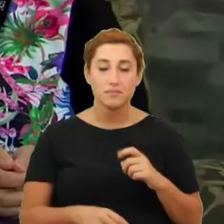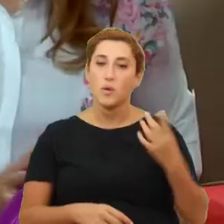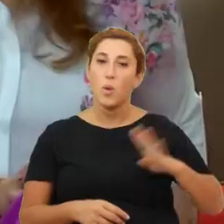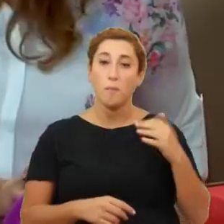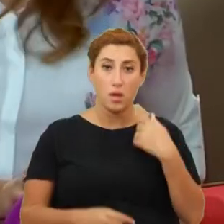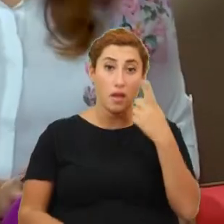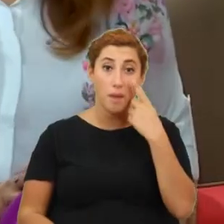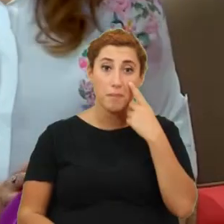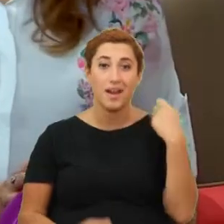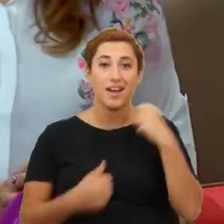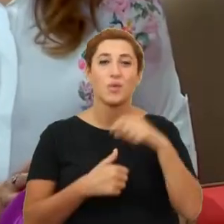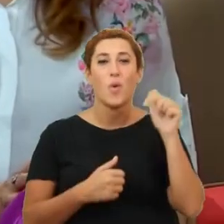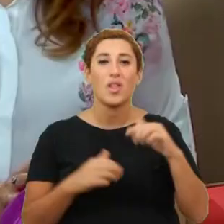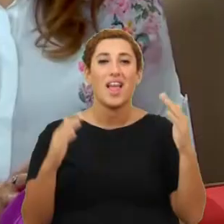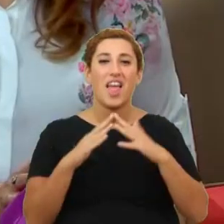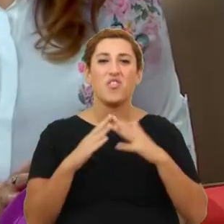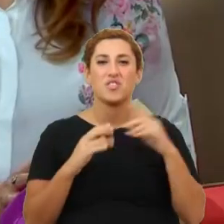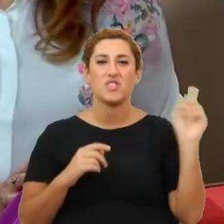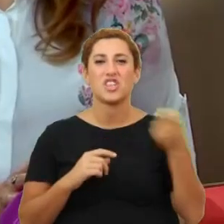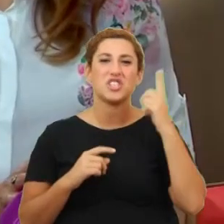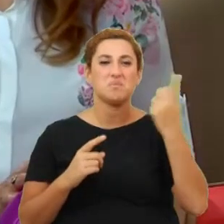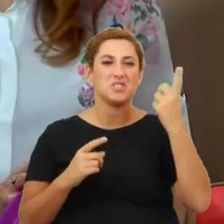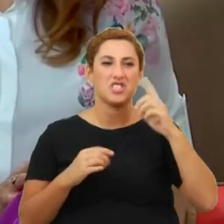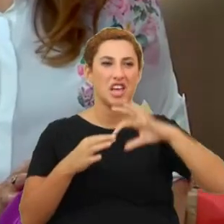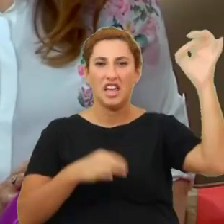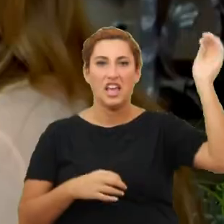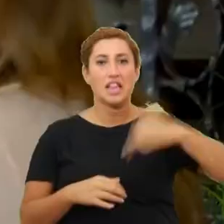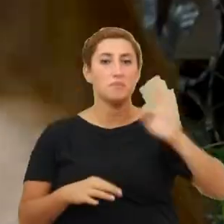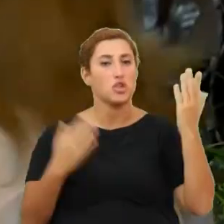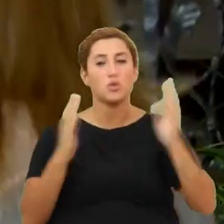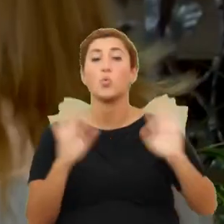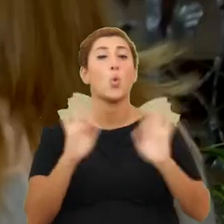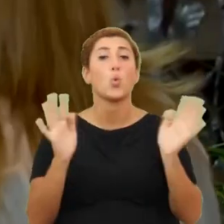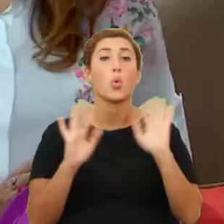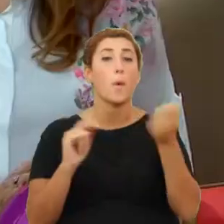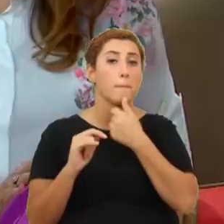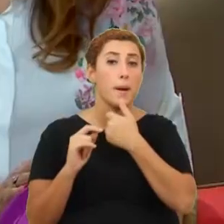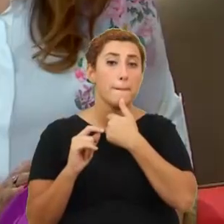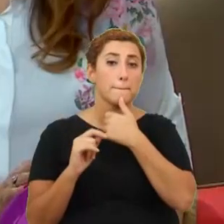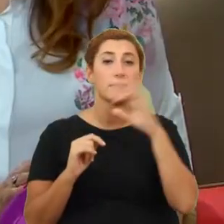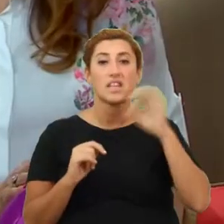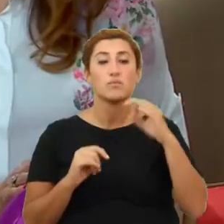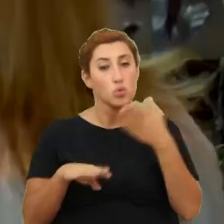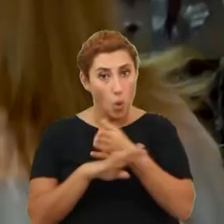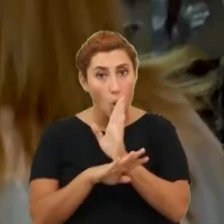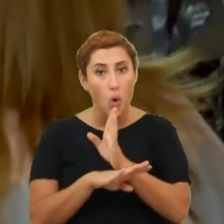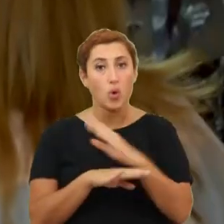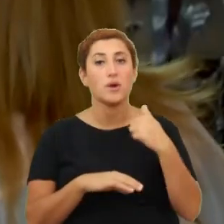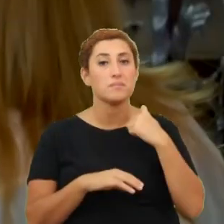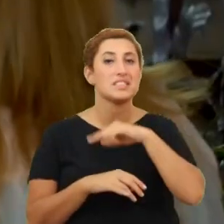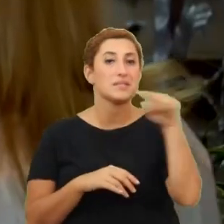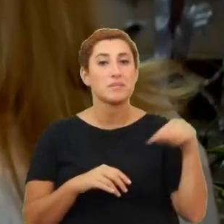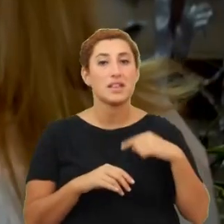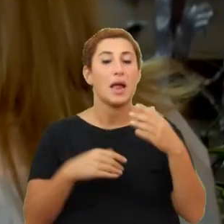oğlum bana bak. Gene öyle eve acayip bir mahlukat yatırmayacaksın inşallah. Yok yok baba. Bu sefer doğru.